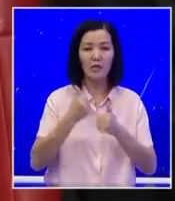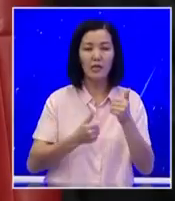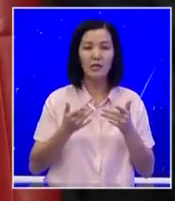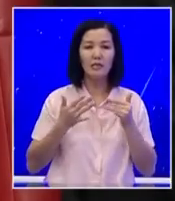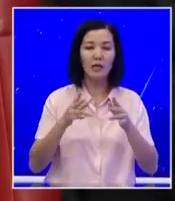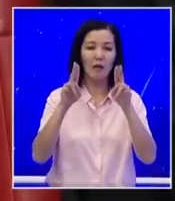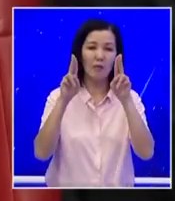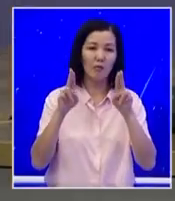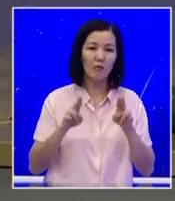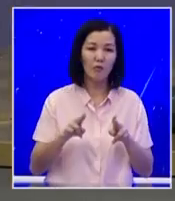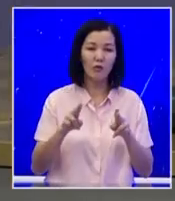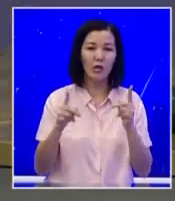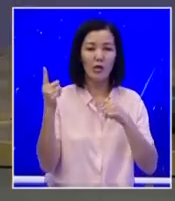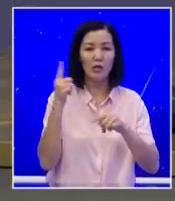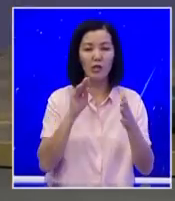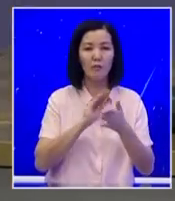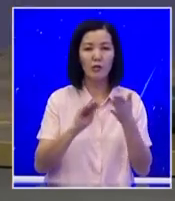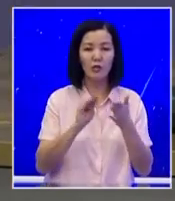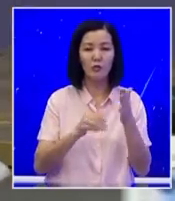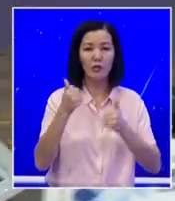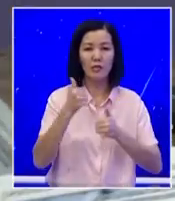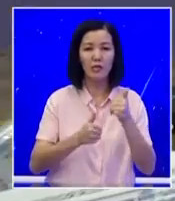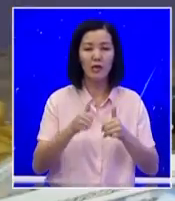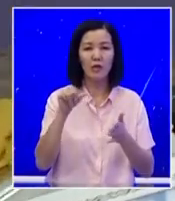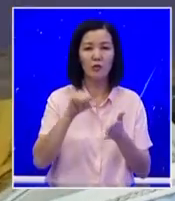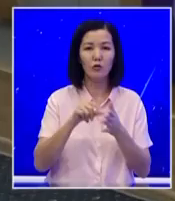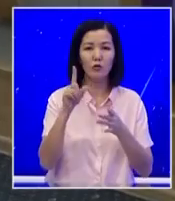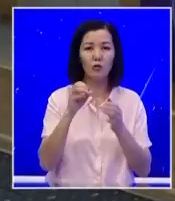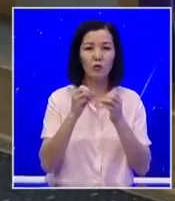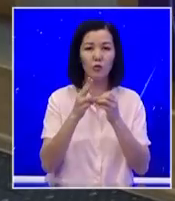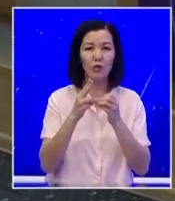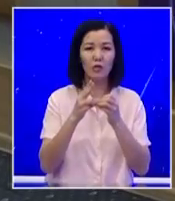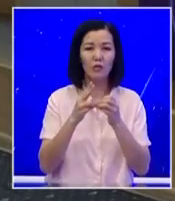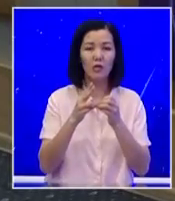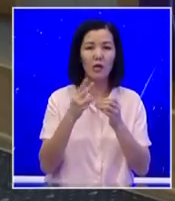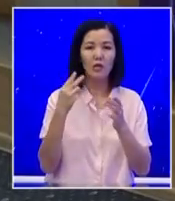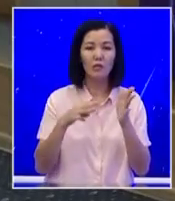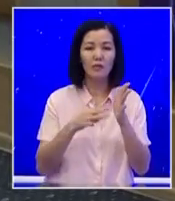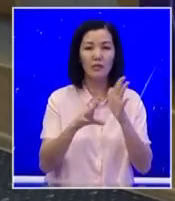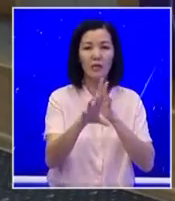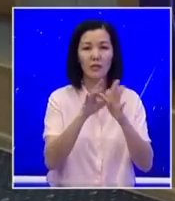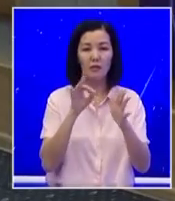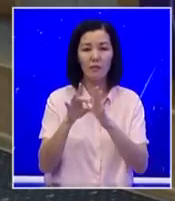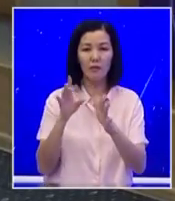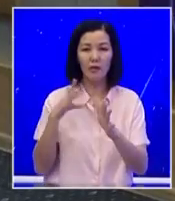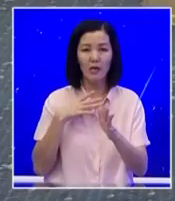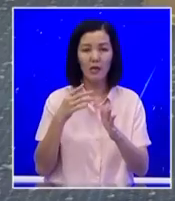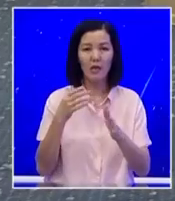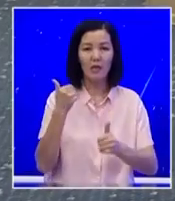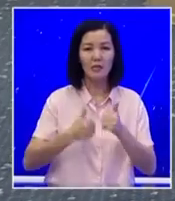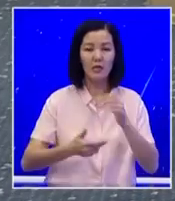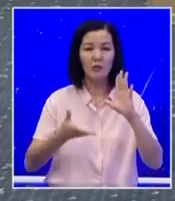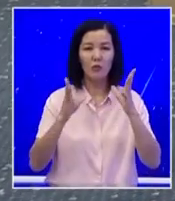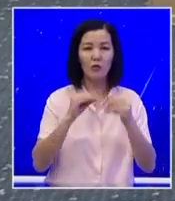бойынша қатысушылар шығарма жазудан сынға түсті. 112 үміткердің 28-і облыстық кезеңге жолдама алған. Сайыс қорытындысы